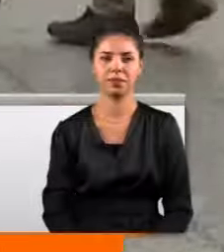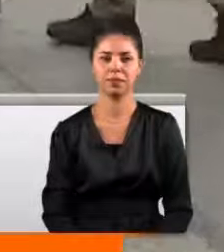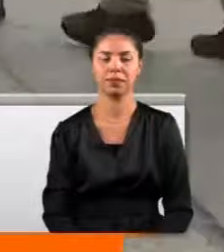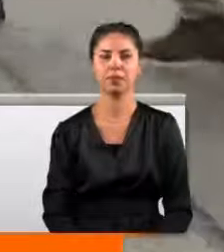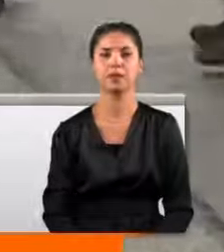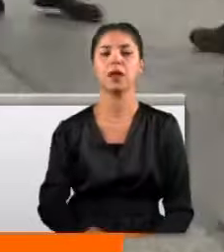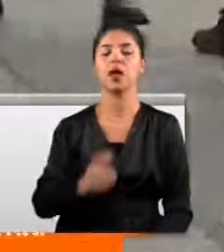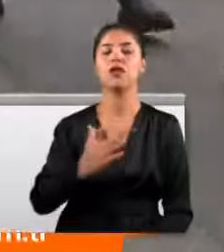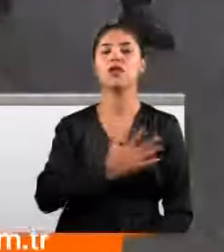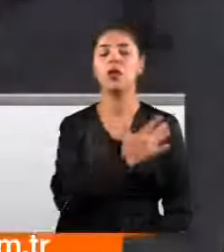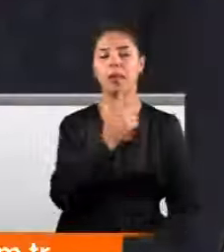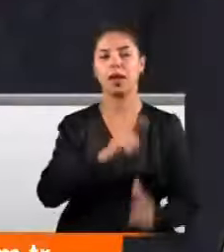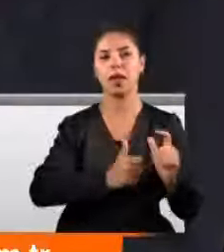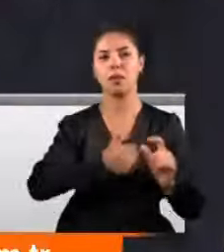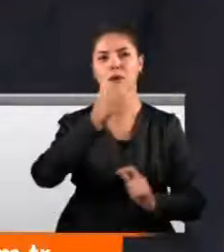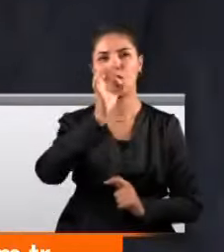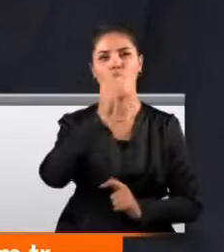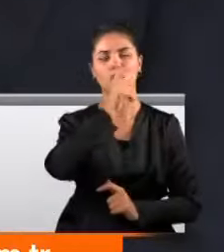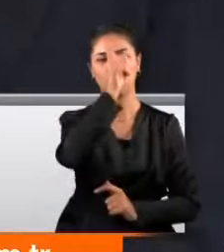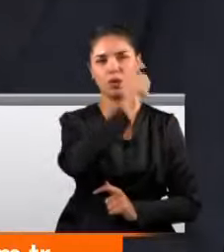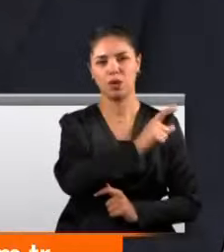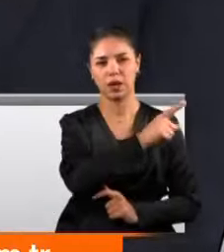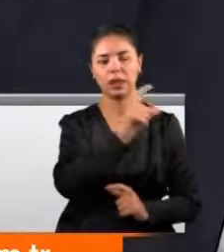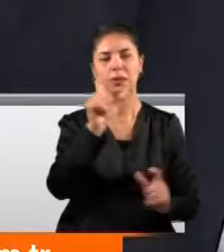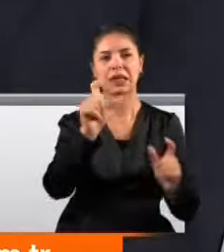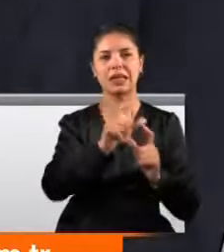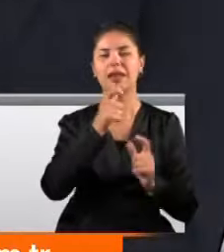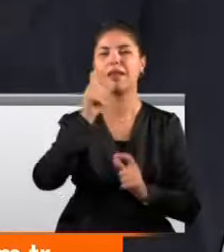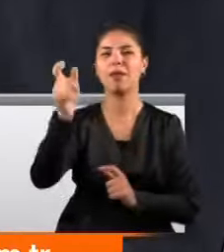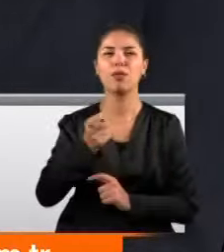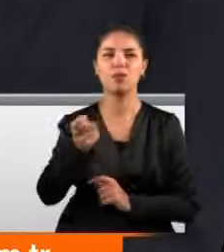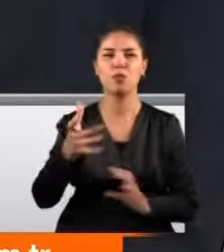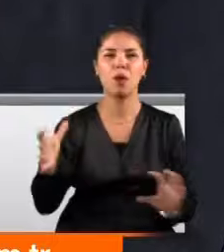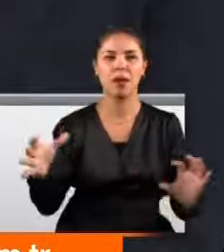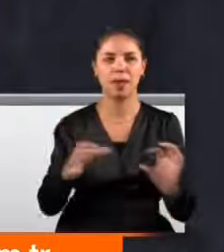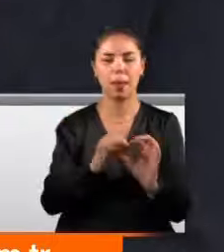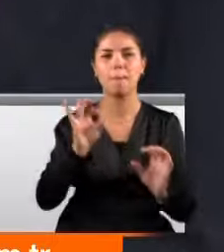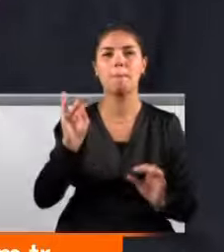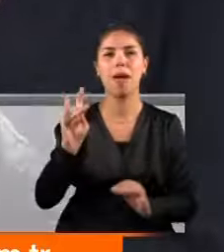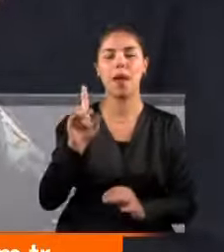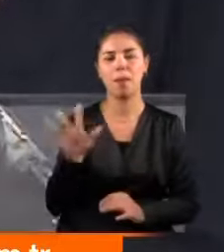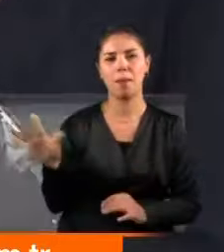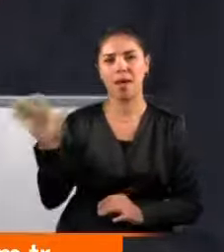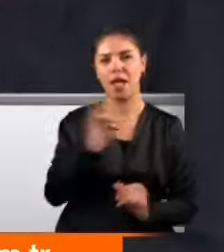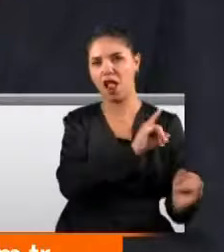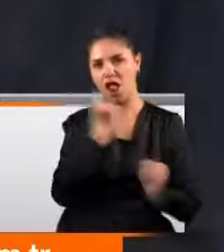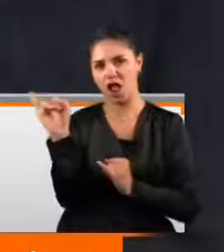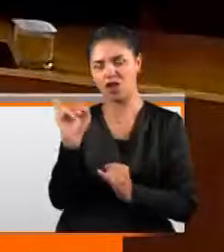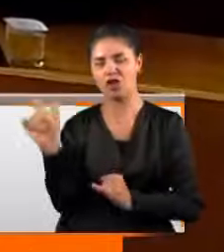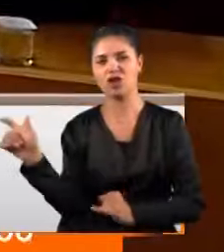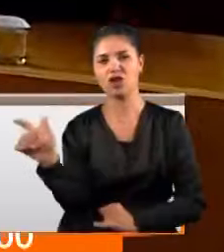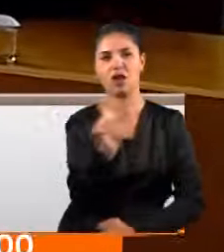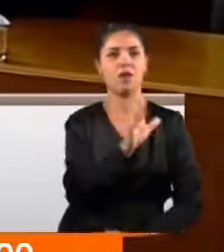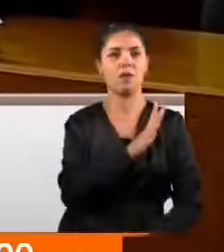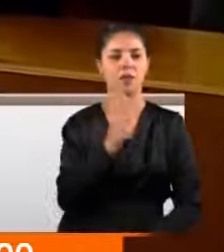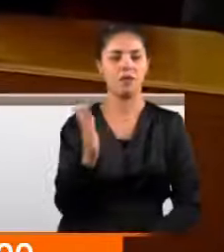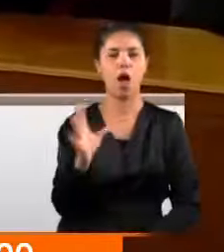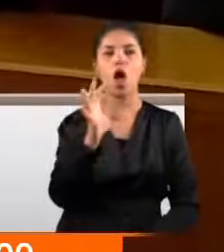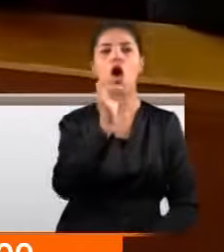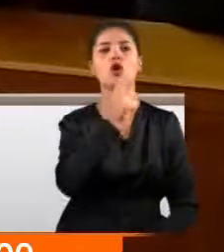Sözü CHP Genel Başkanı Özgür Özel'in Sinan Ateş cinayeti üzerinden MHP'ye yönelik eleştirilerine getirdi.